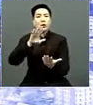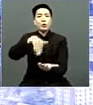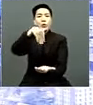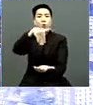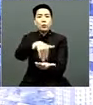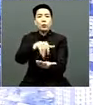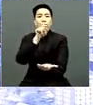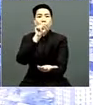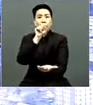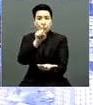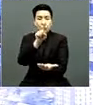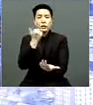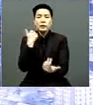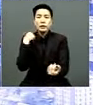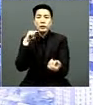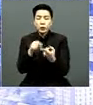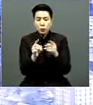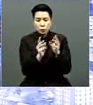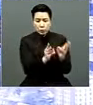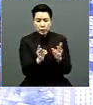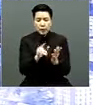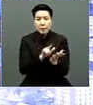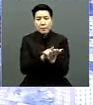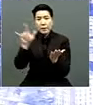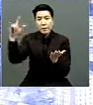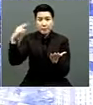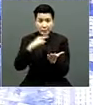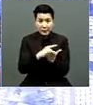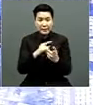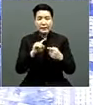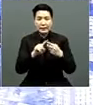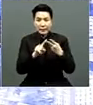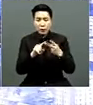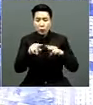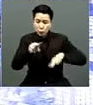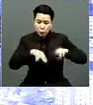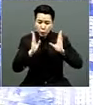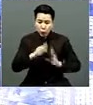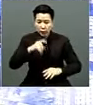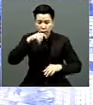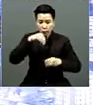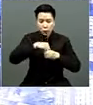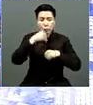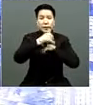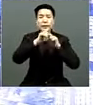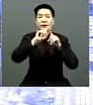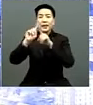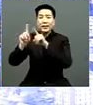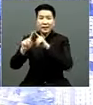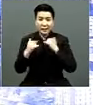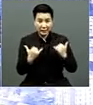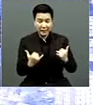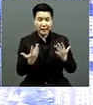การในเรื่องของมาตรการการเดินทางเข้าออกประเทศแล้วก็ดูแลคนไทยในต่างประเทศนะครับซึ่ง